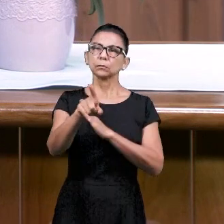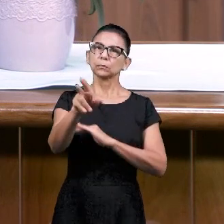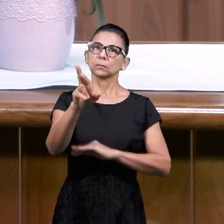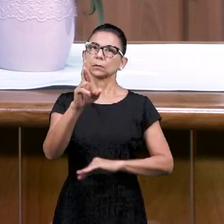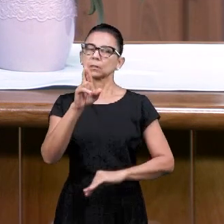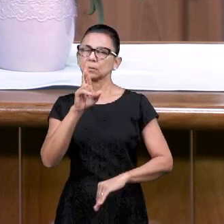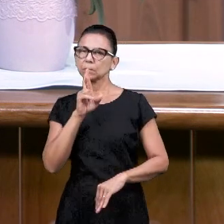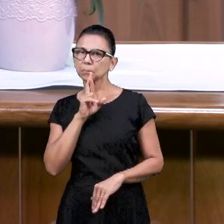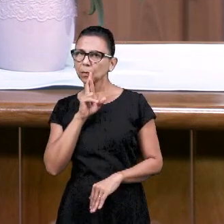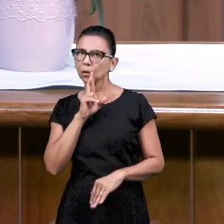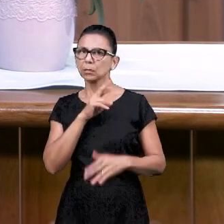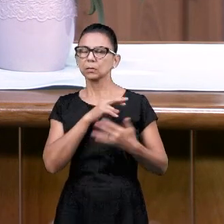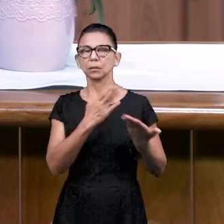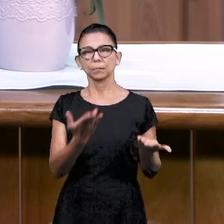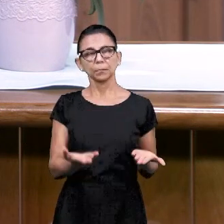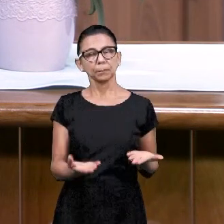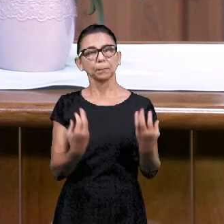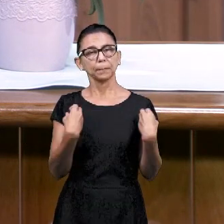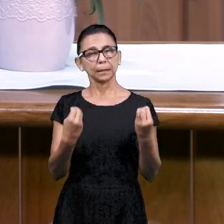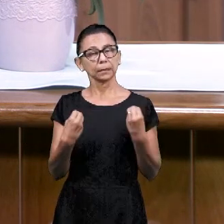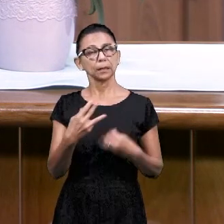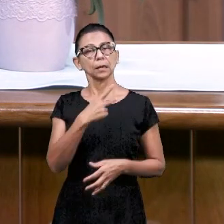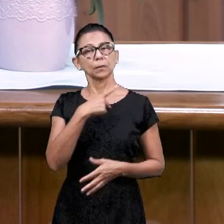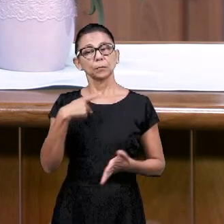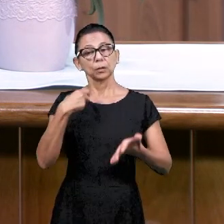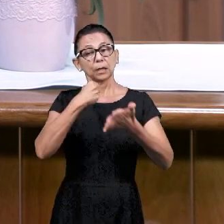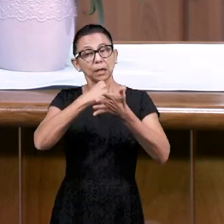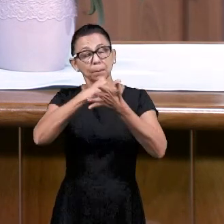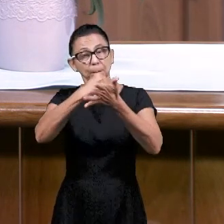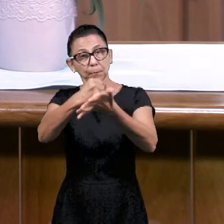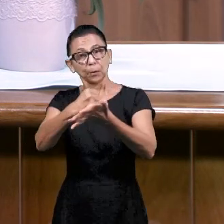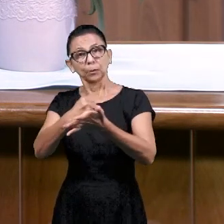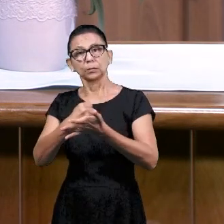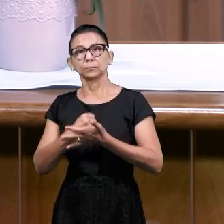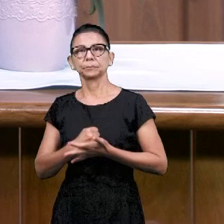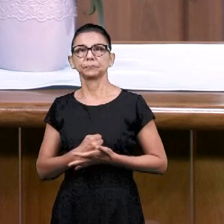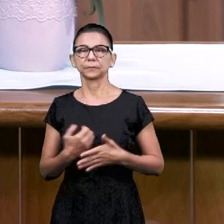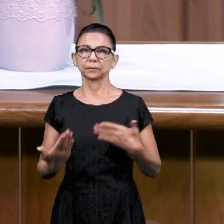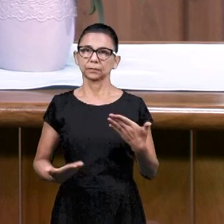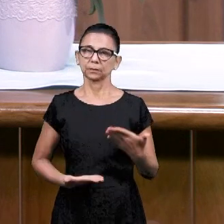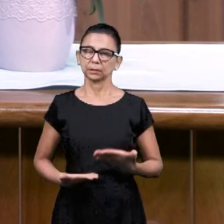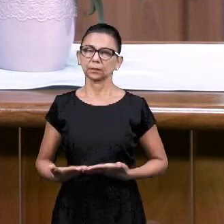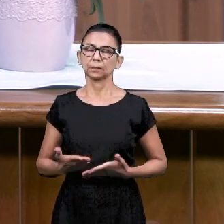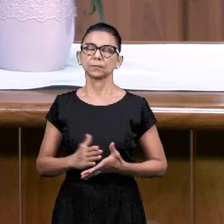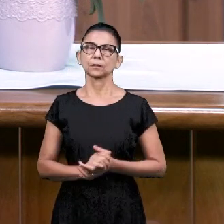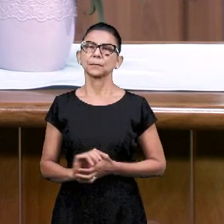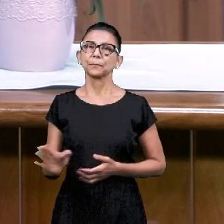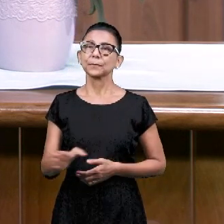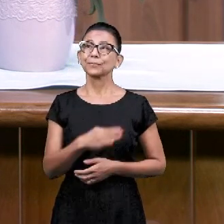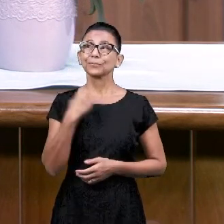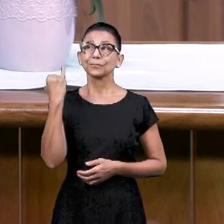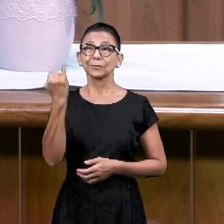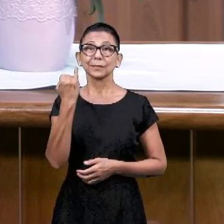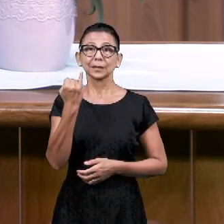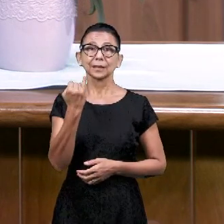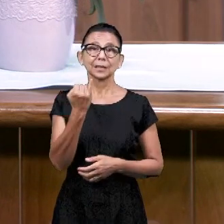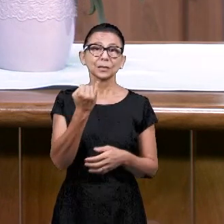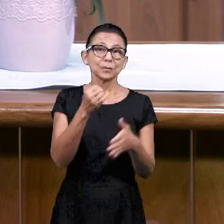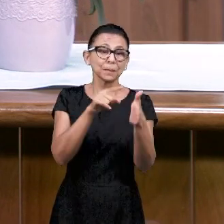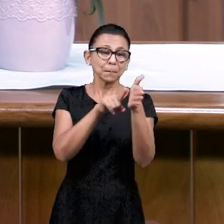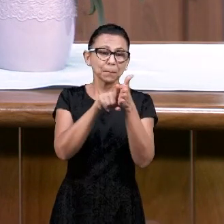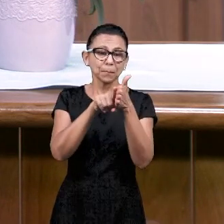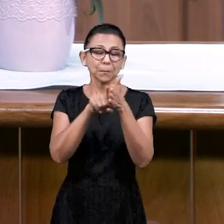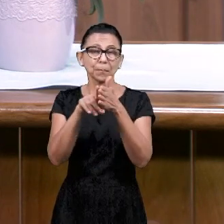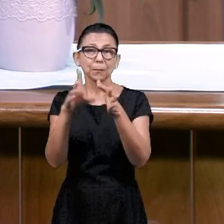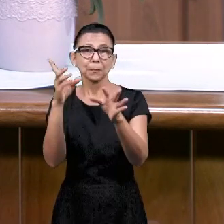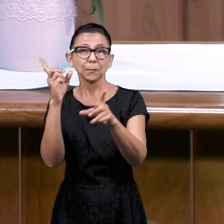réponse afin que les pasteurs puissent avoir la réponse pour aider aux frères et sœurs. Je veux rappeler ici, il est important que vous puissiez retrouver les réponses, que